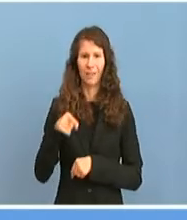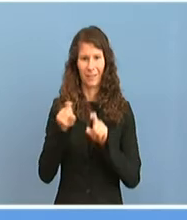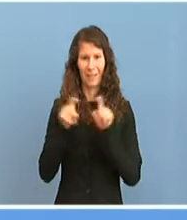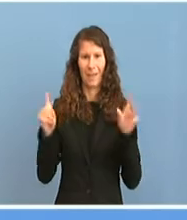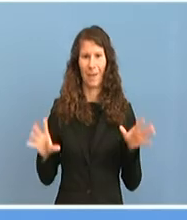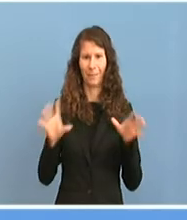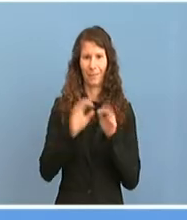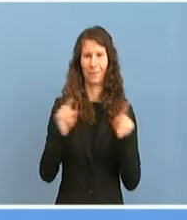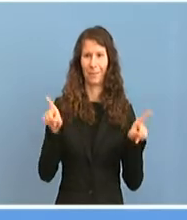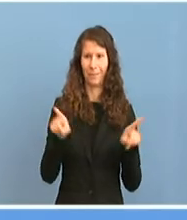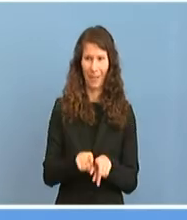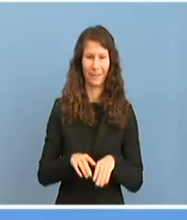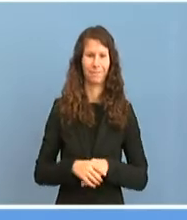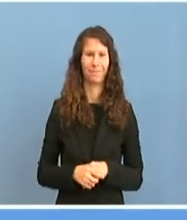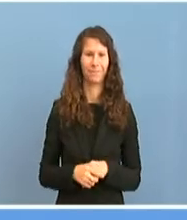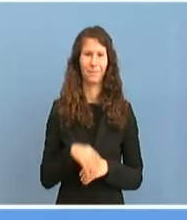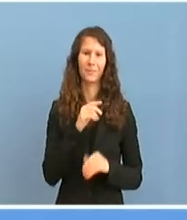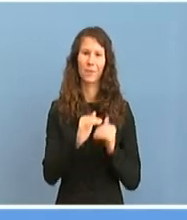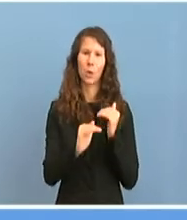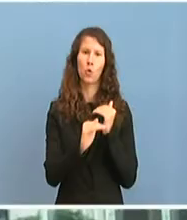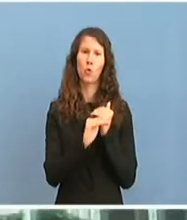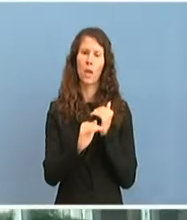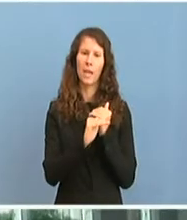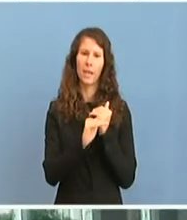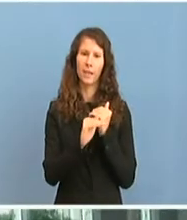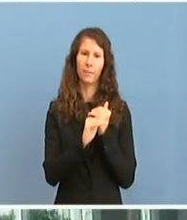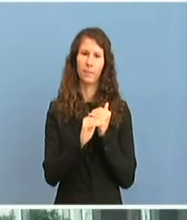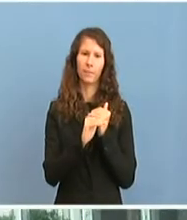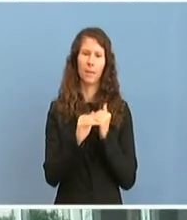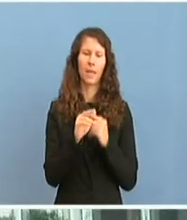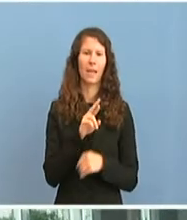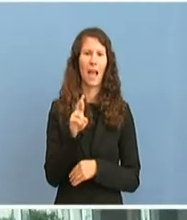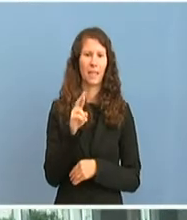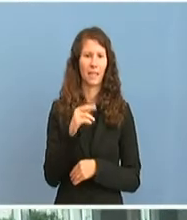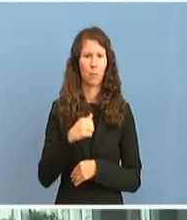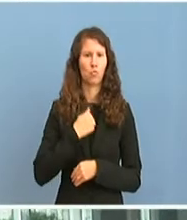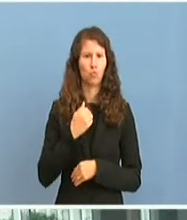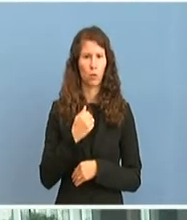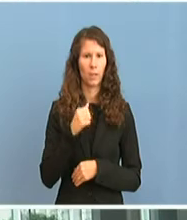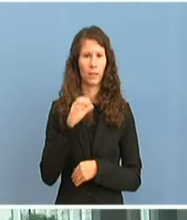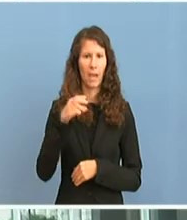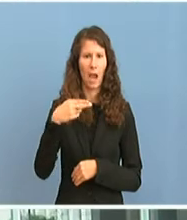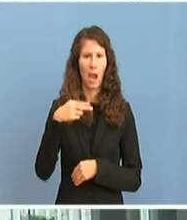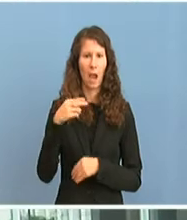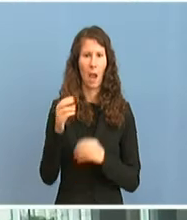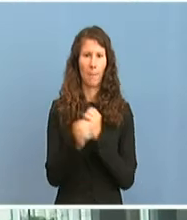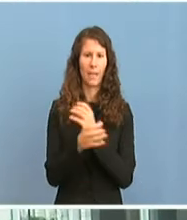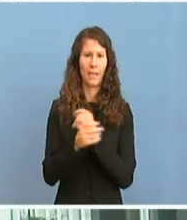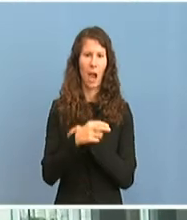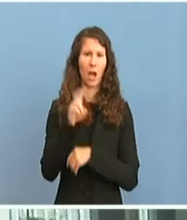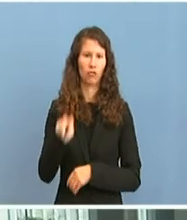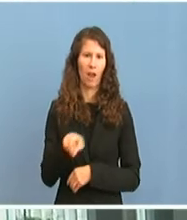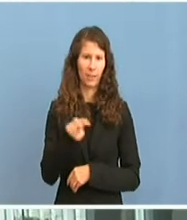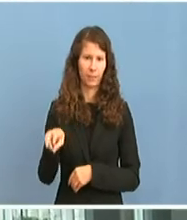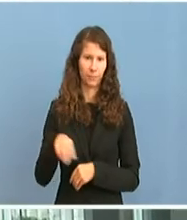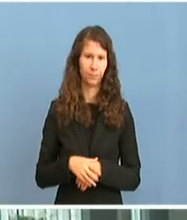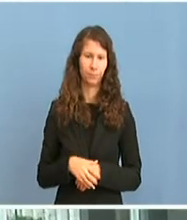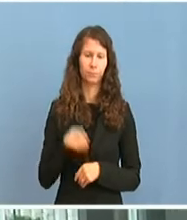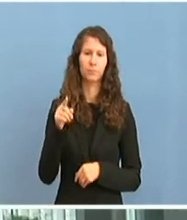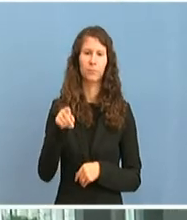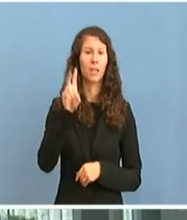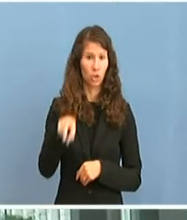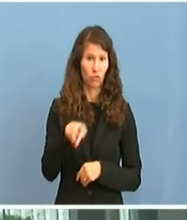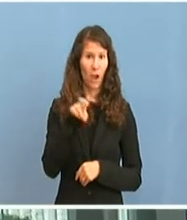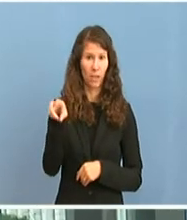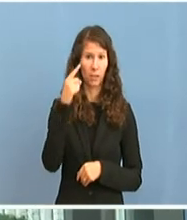passt, von dem Kollegen Reichmuth von CH Media aus der Schweiz. In diversen Kantonen in der